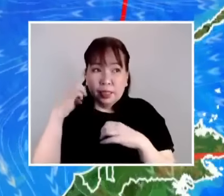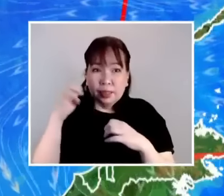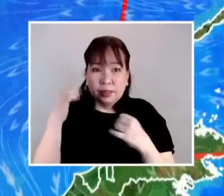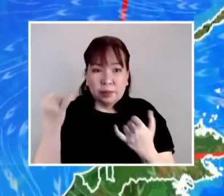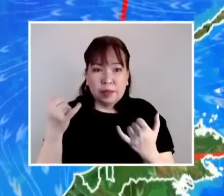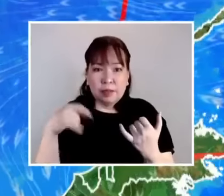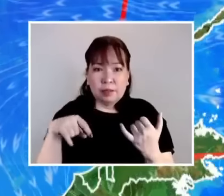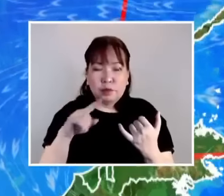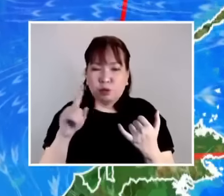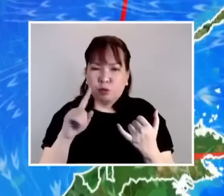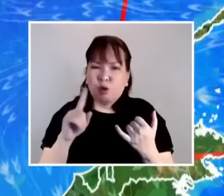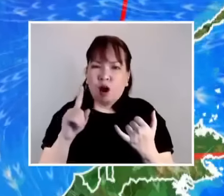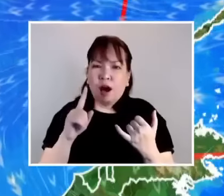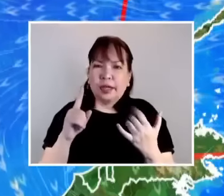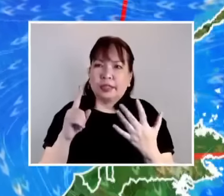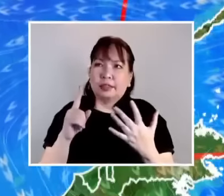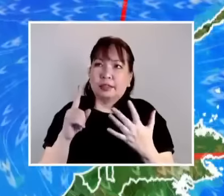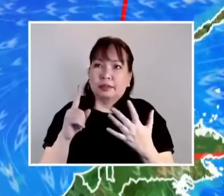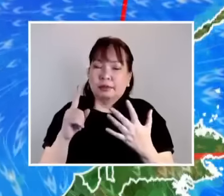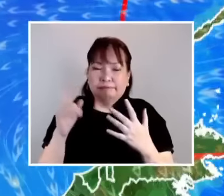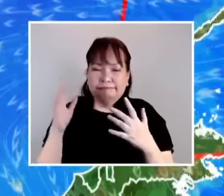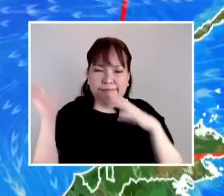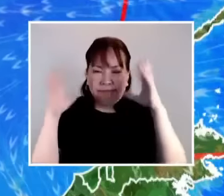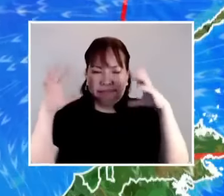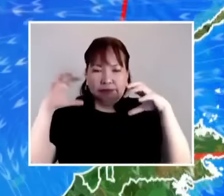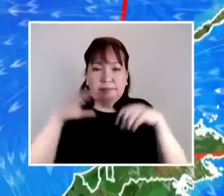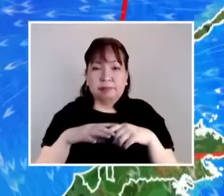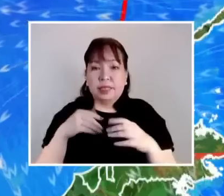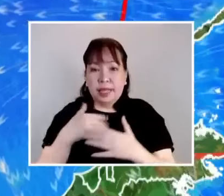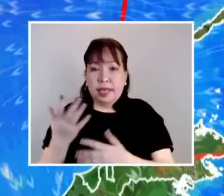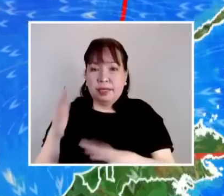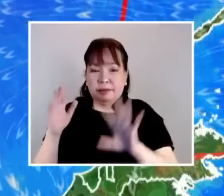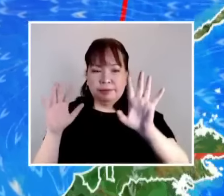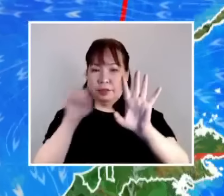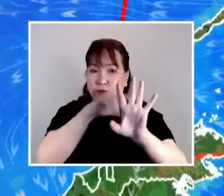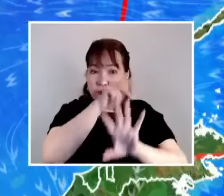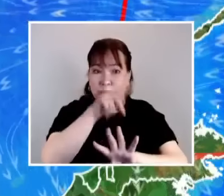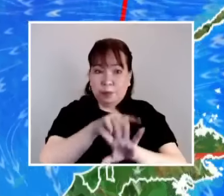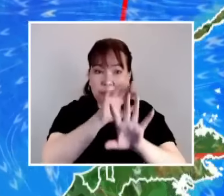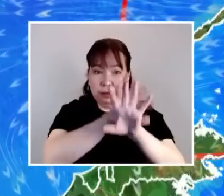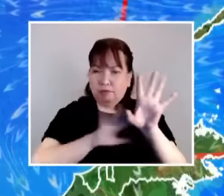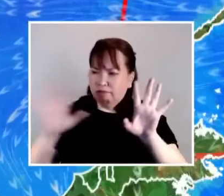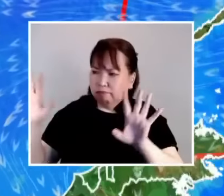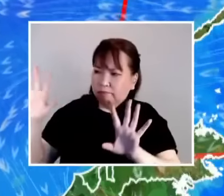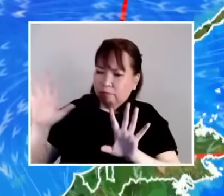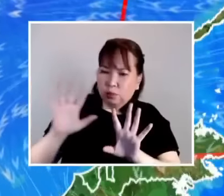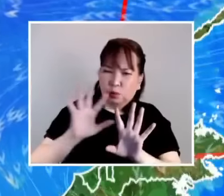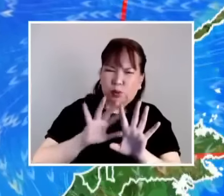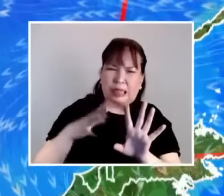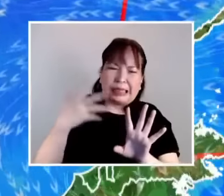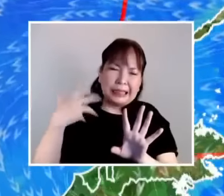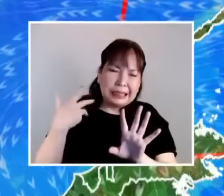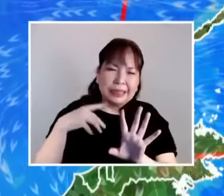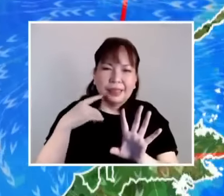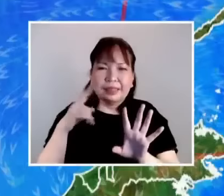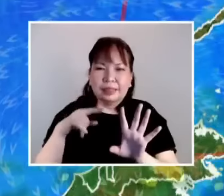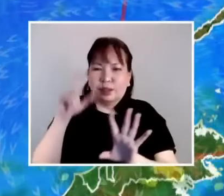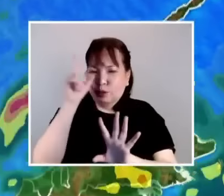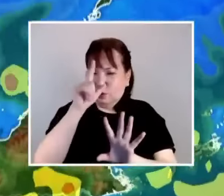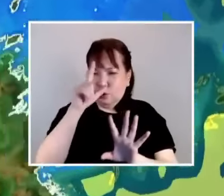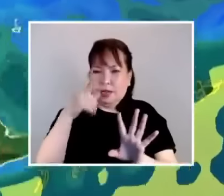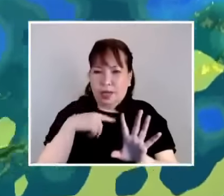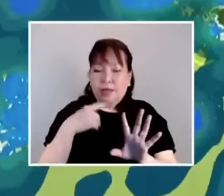ng sama ng panahon na ito. Umiiral naman ang easterlies o silanganin na dadala ng mainit at maalinsangang panahon sa Luzon. Sa